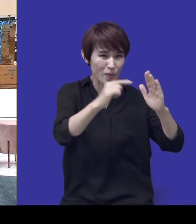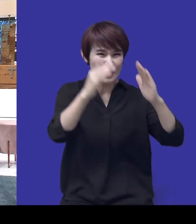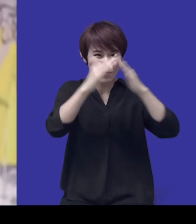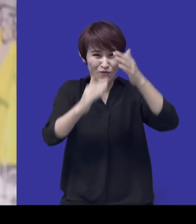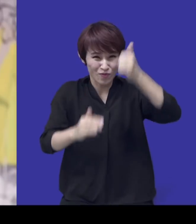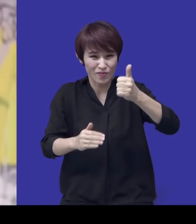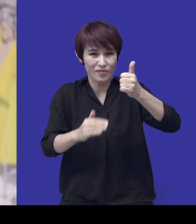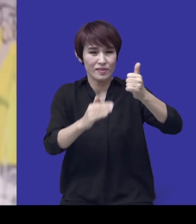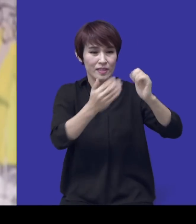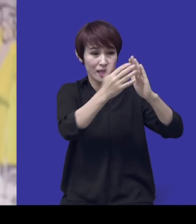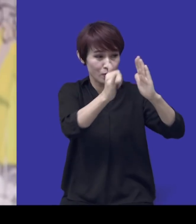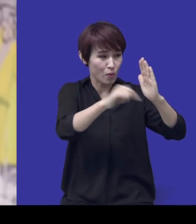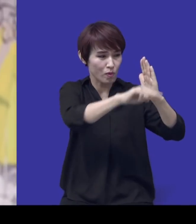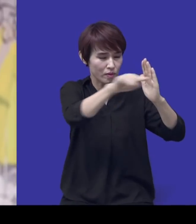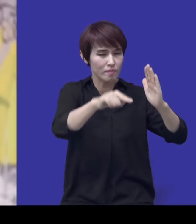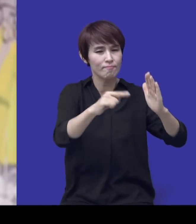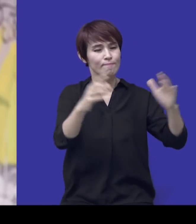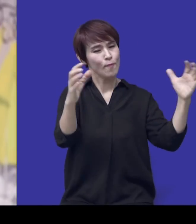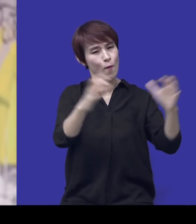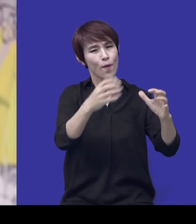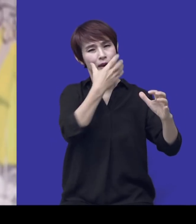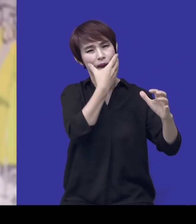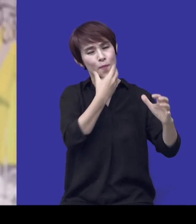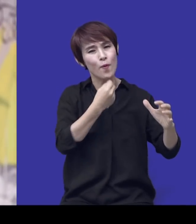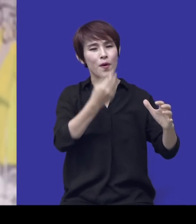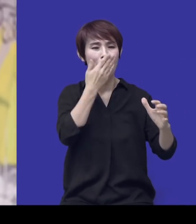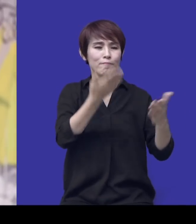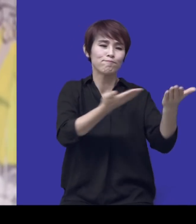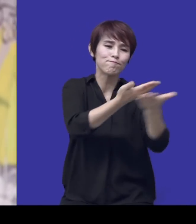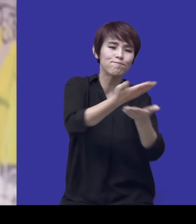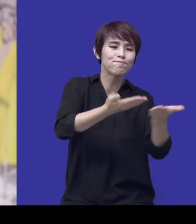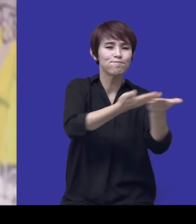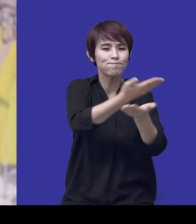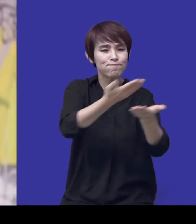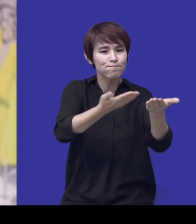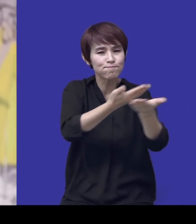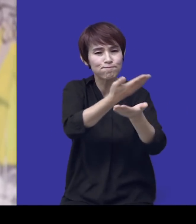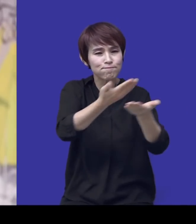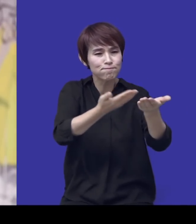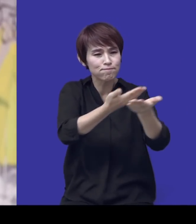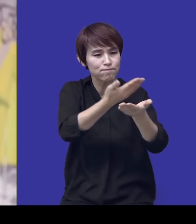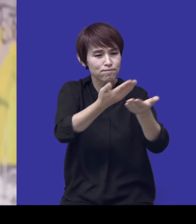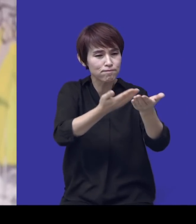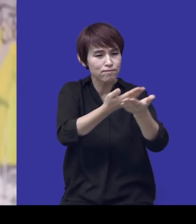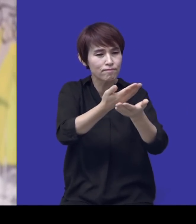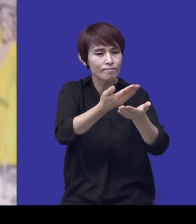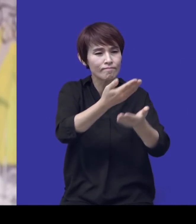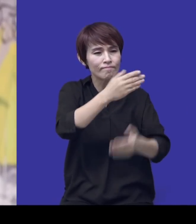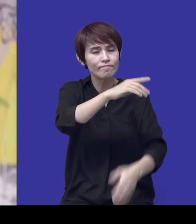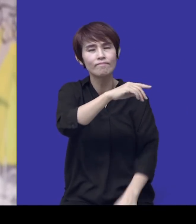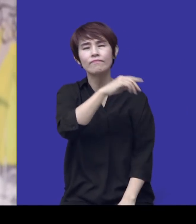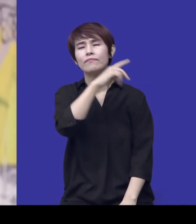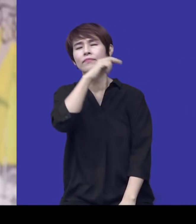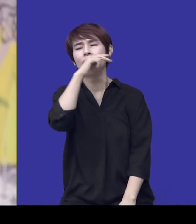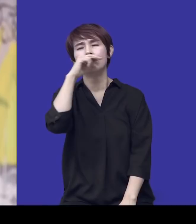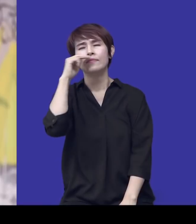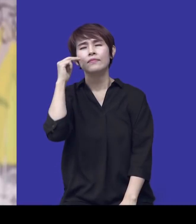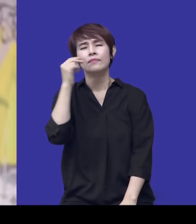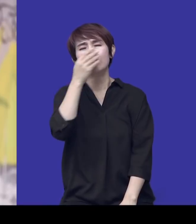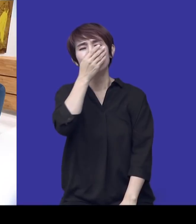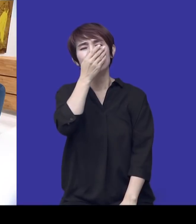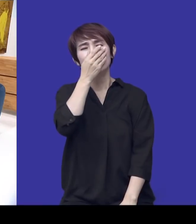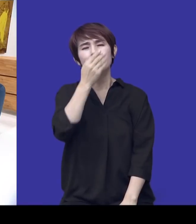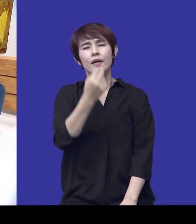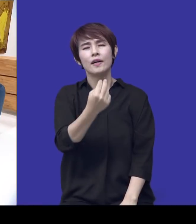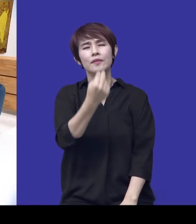되게 화목하고 되게 행복하게 밥을 먹고 있는 그걸 제가 그 냄새와 음식 냄새와 예. 그 분위기를